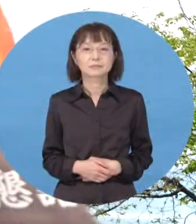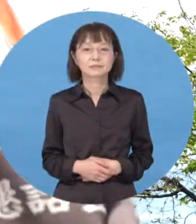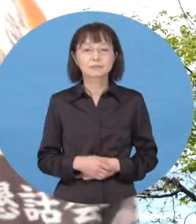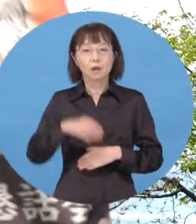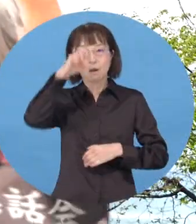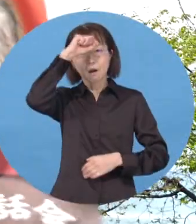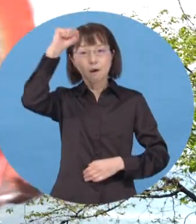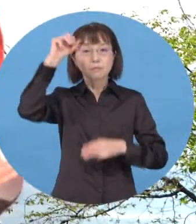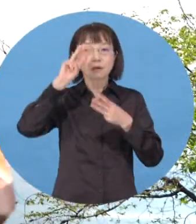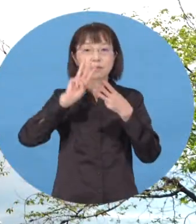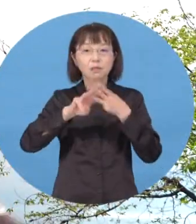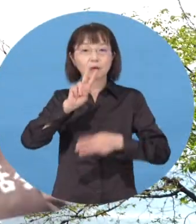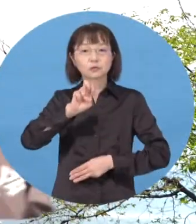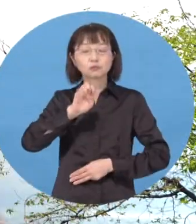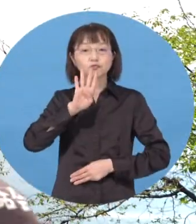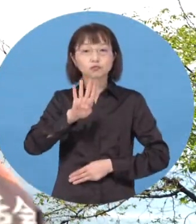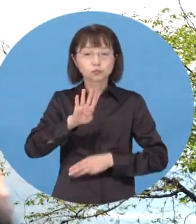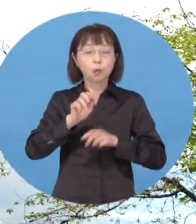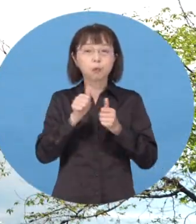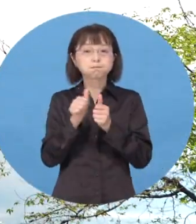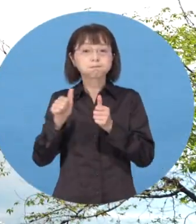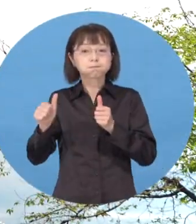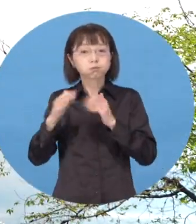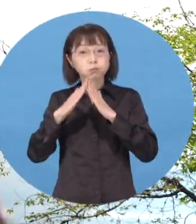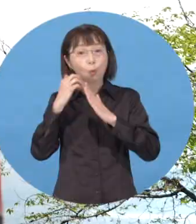武田二十四将の宿。